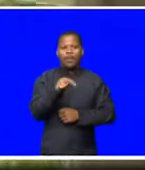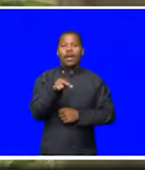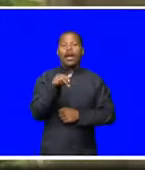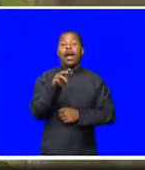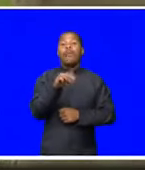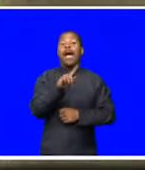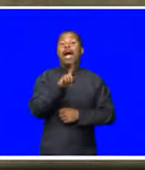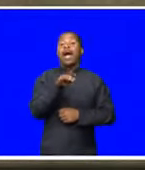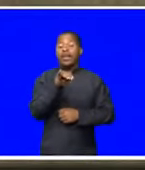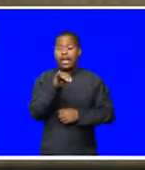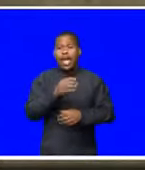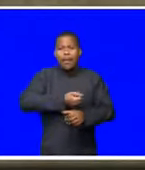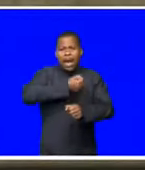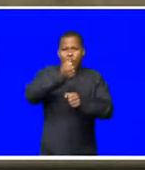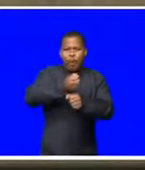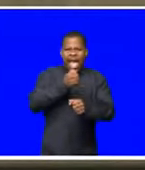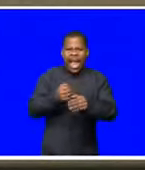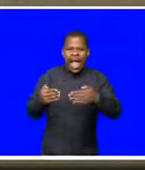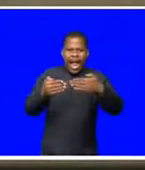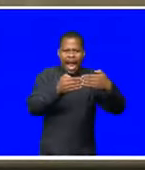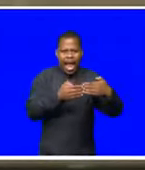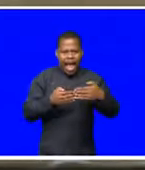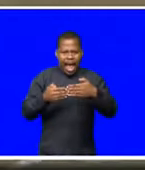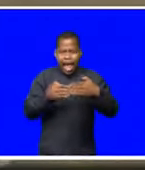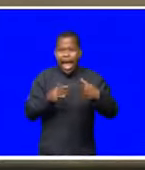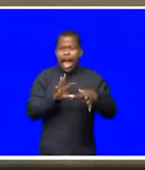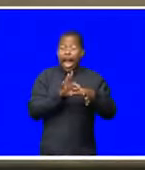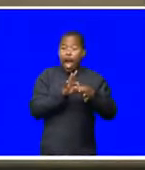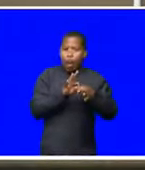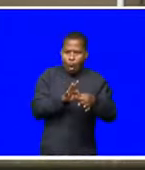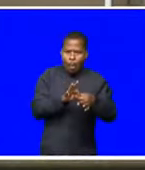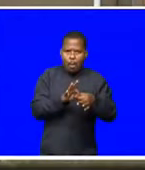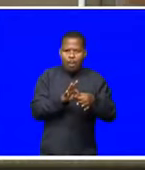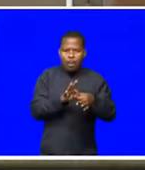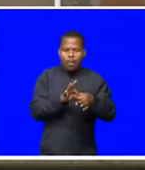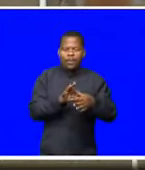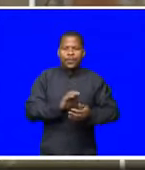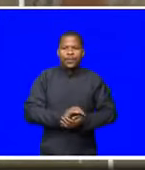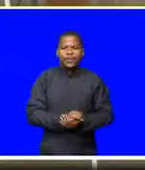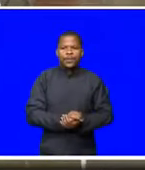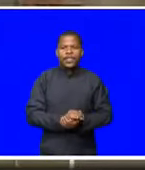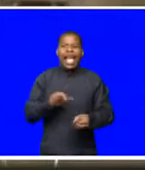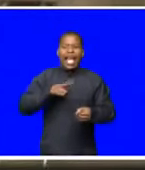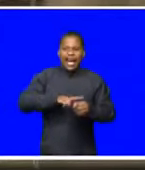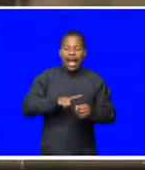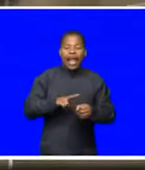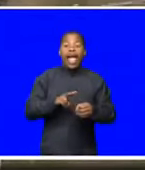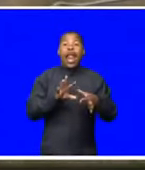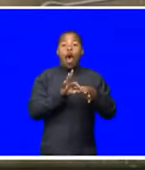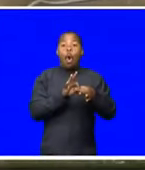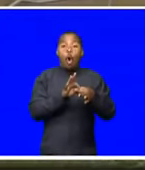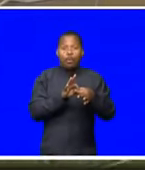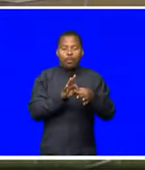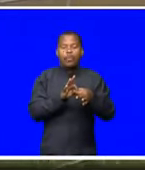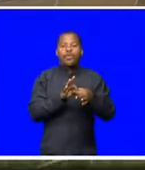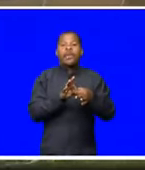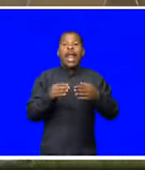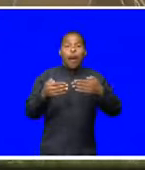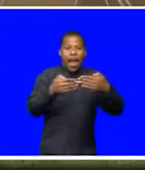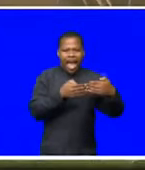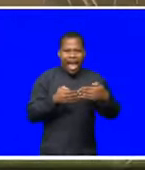umuntu akaThabethe lokuze emathufute nalapho bekuhlala khona umufi. Lo muntu lelijabe lugazi wesihloko sakhe